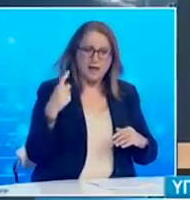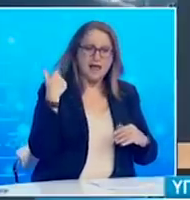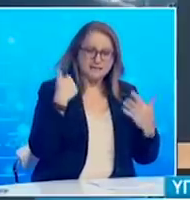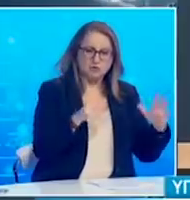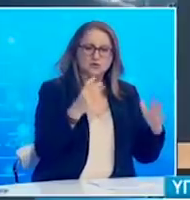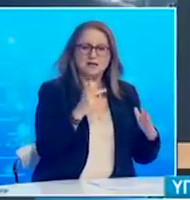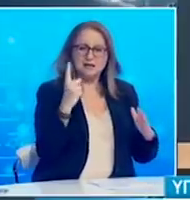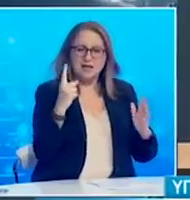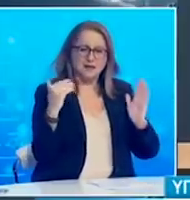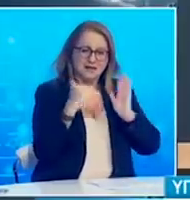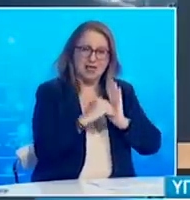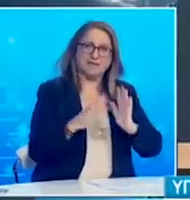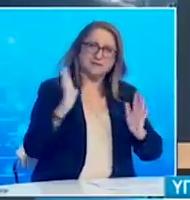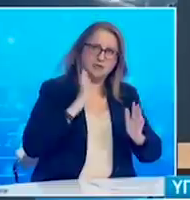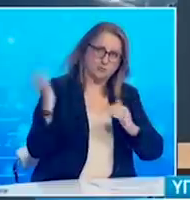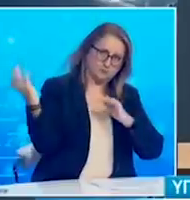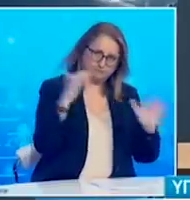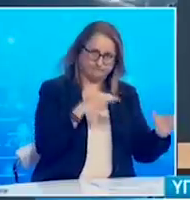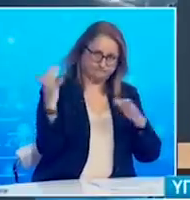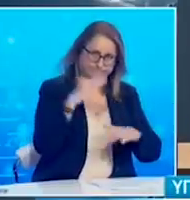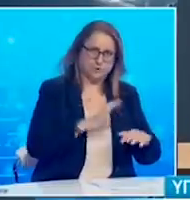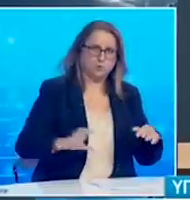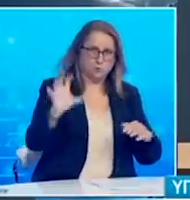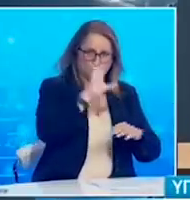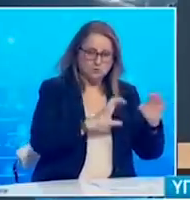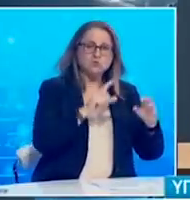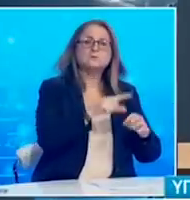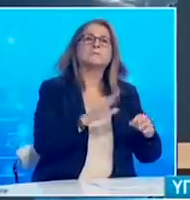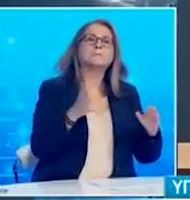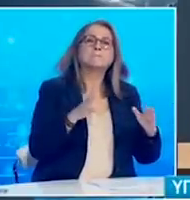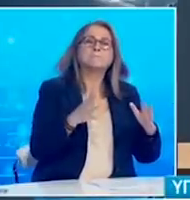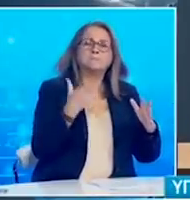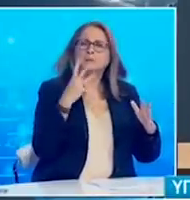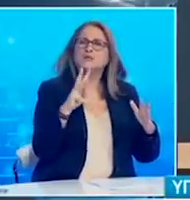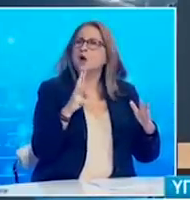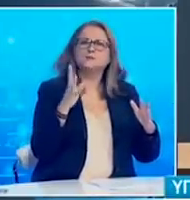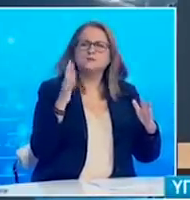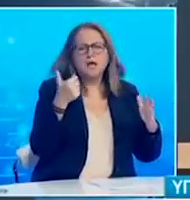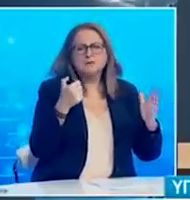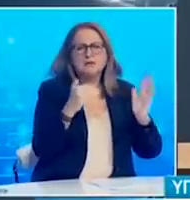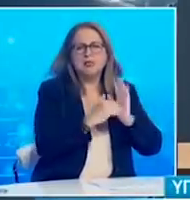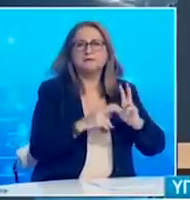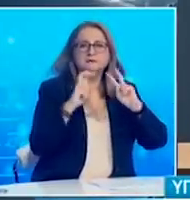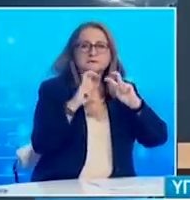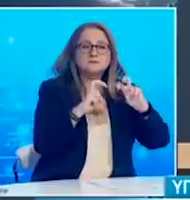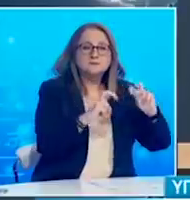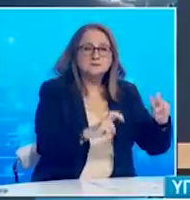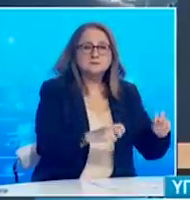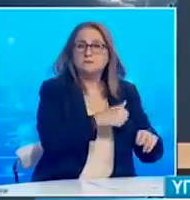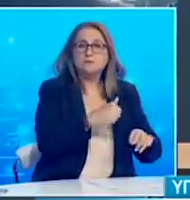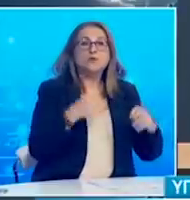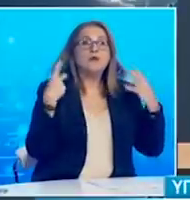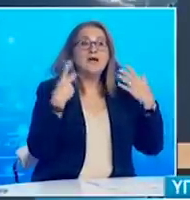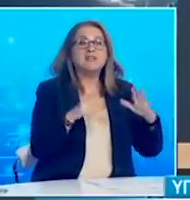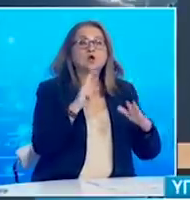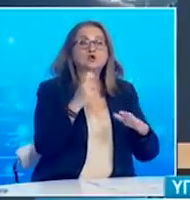2.931.614 εισερχομένων στη χώρα και τα επιβεβαιωμένα κρούσματα από την 1η Ιουλίου, επαναλαμβάνω, είναι 723. Και θέλω να τονίσω κάτι,